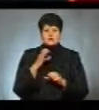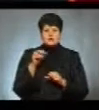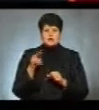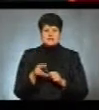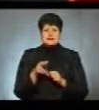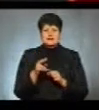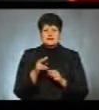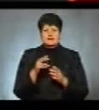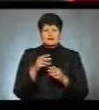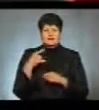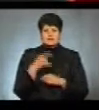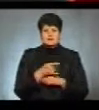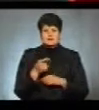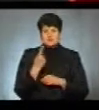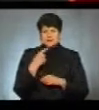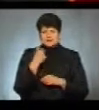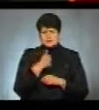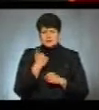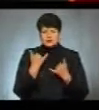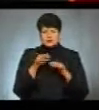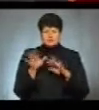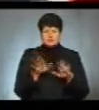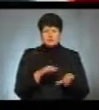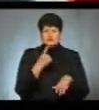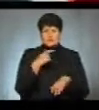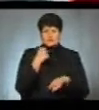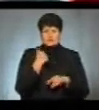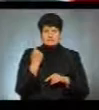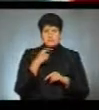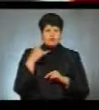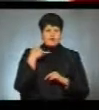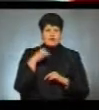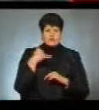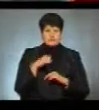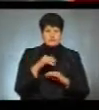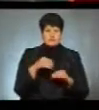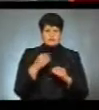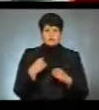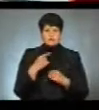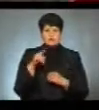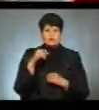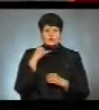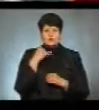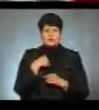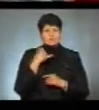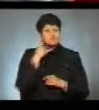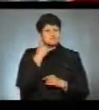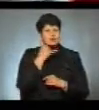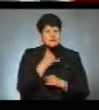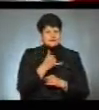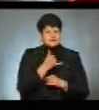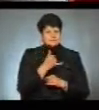рік діяльності. Сьогодні минув рік з першого виклику. Видали мені номер телефону, я позвонила.